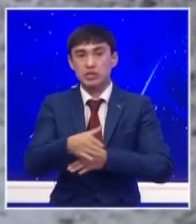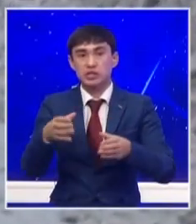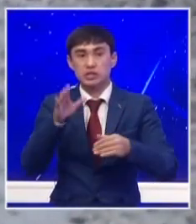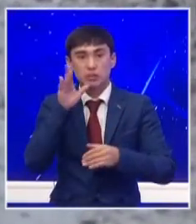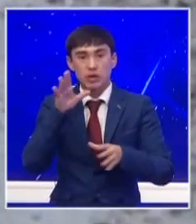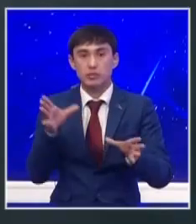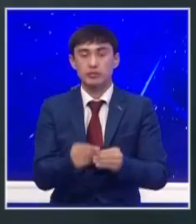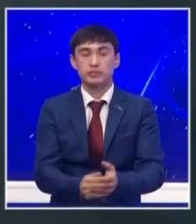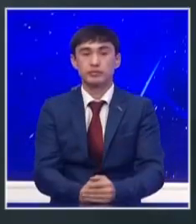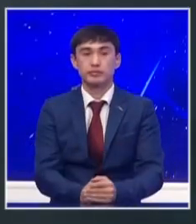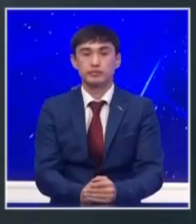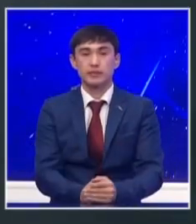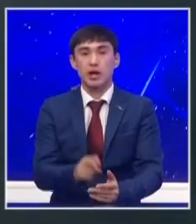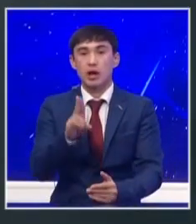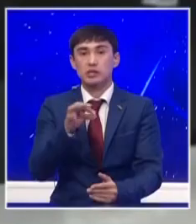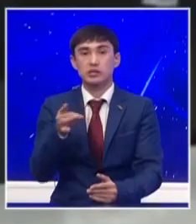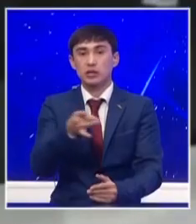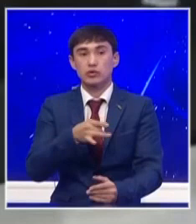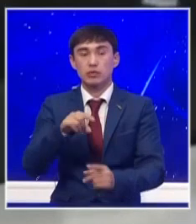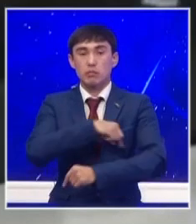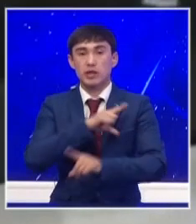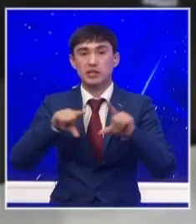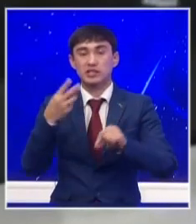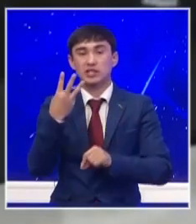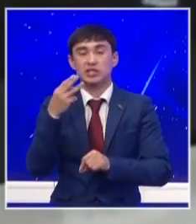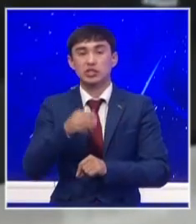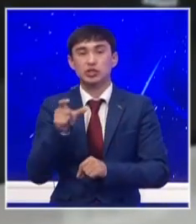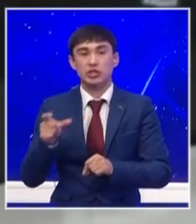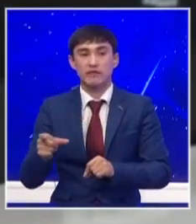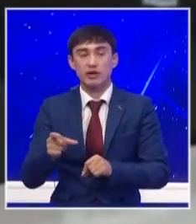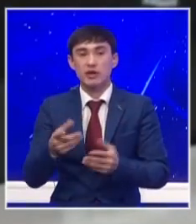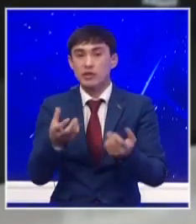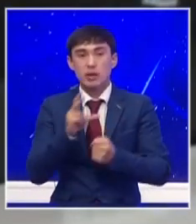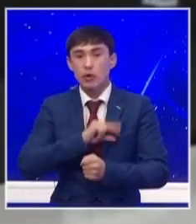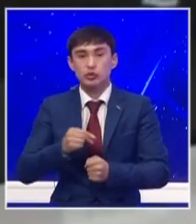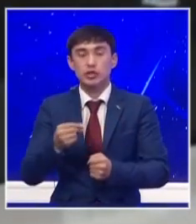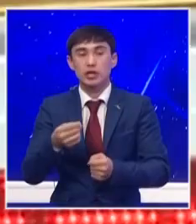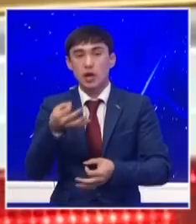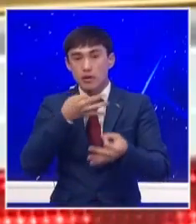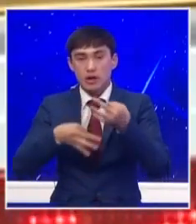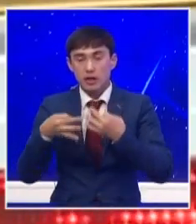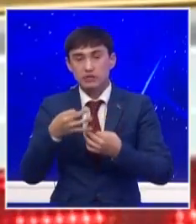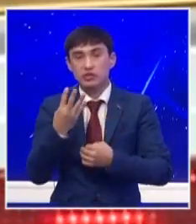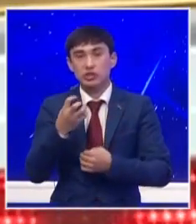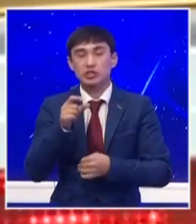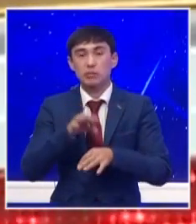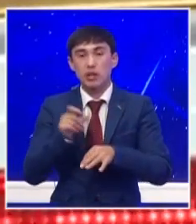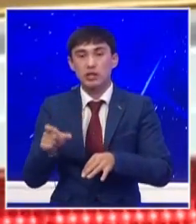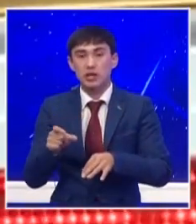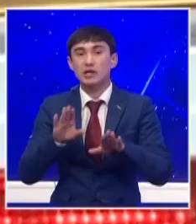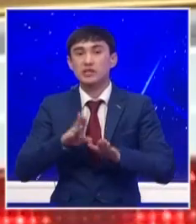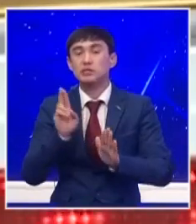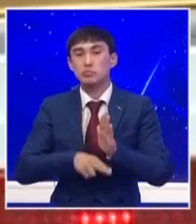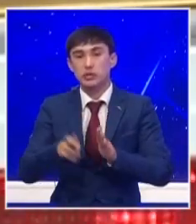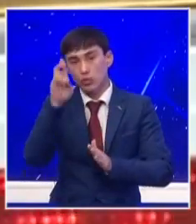собак в казалинский районной больнице Почти 3.000 человек не получили нужный объём препаратов 400 больных и вовсе остались